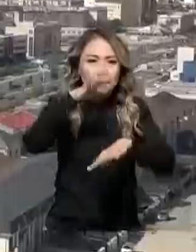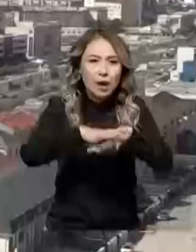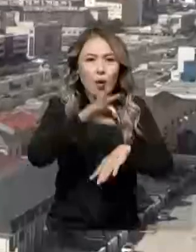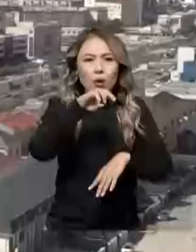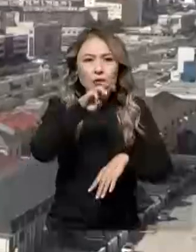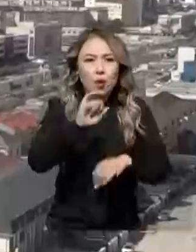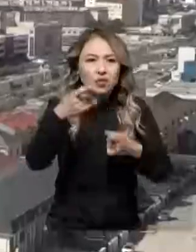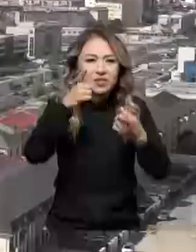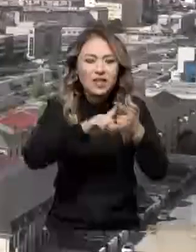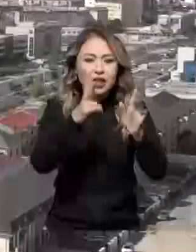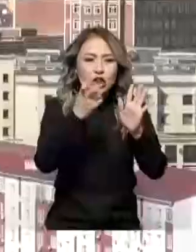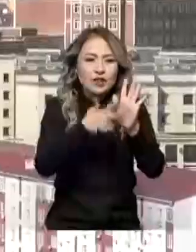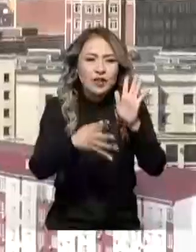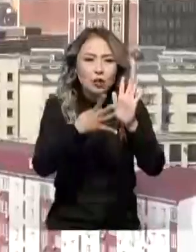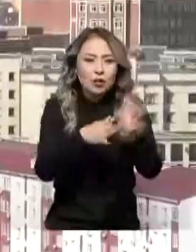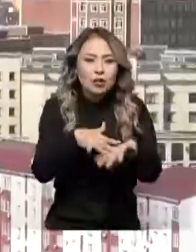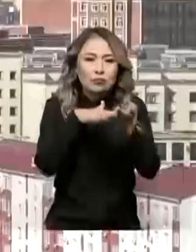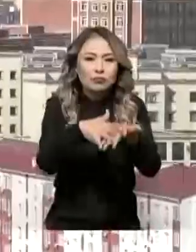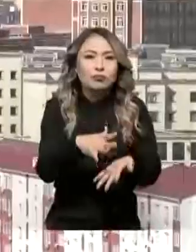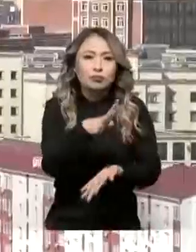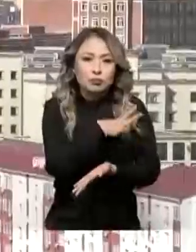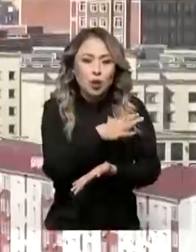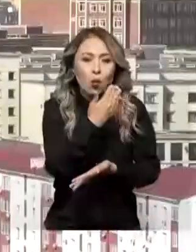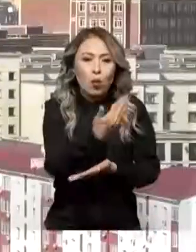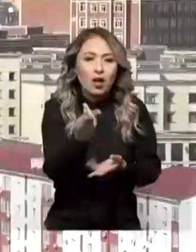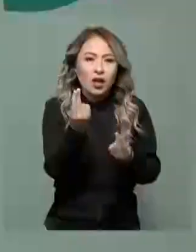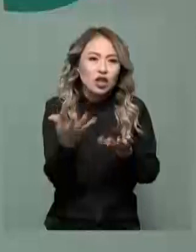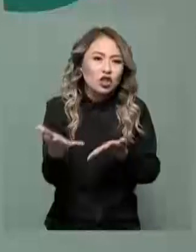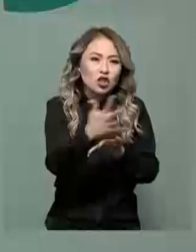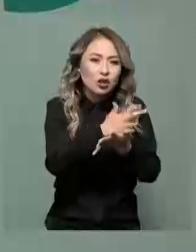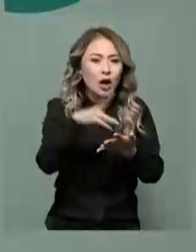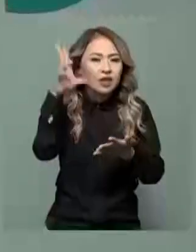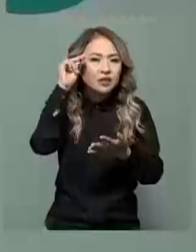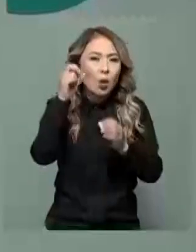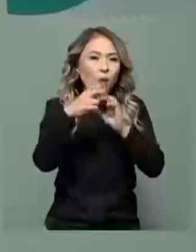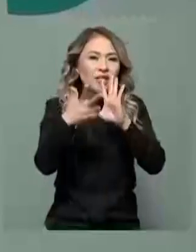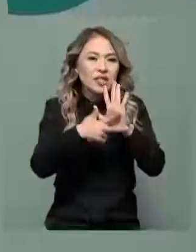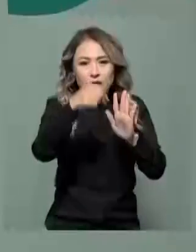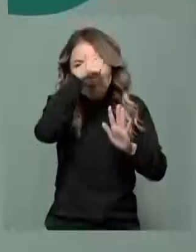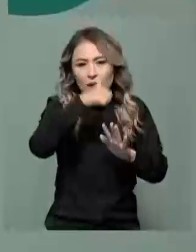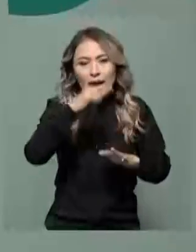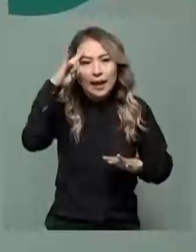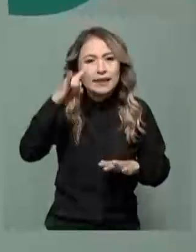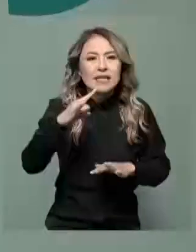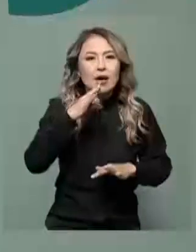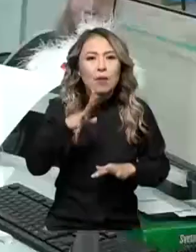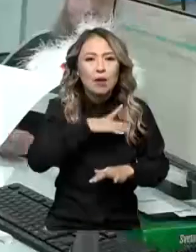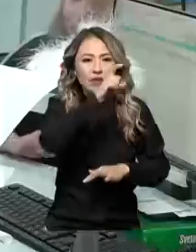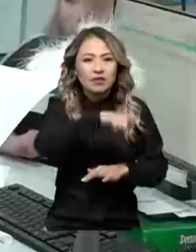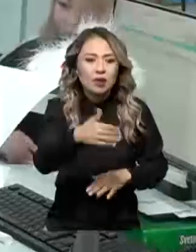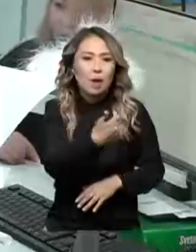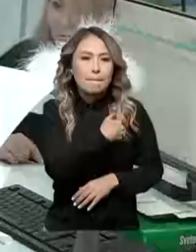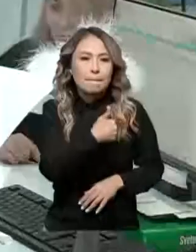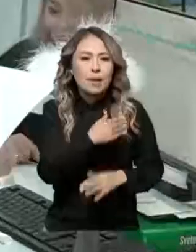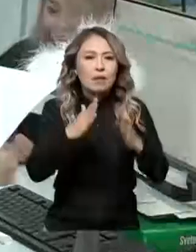бағдарламасы бойынша 289 өтін түскен хабарлады. Олар қар жинағының мерзімі 18 айдан асқан қазақстандықтар. Үміткерлерге баспана